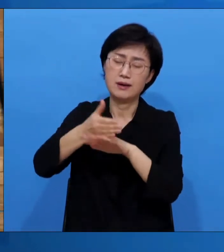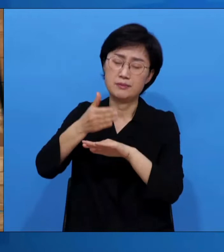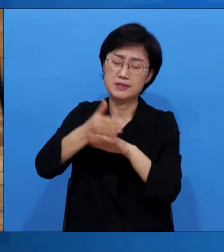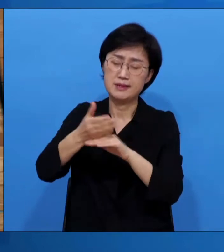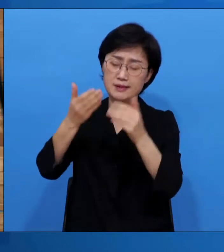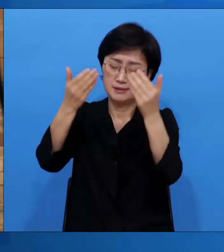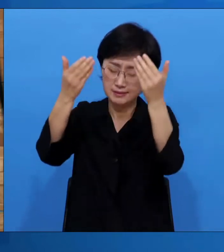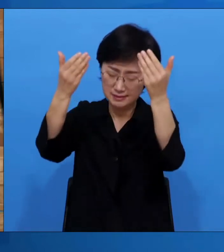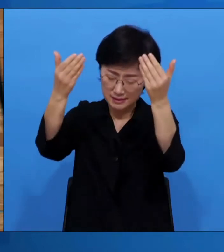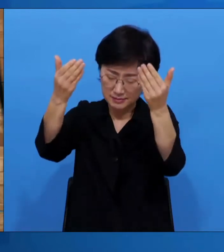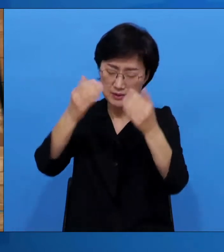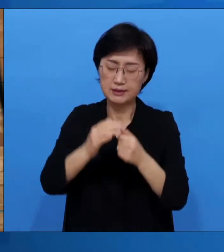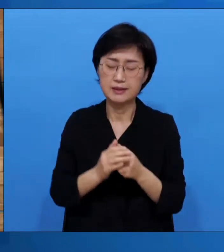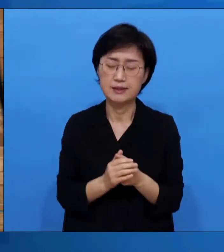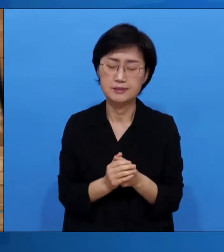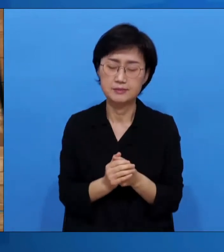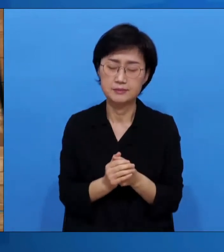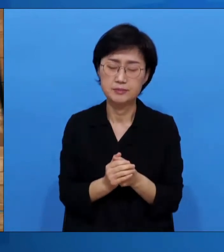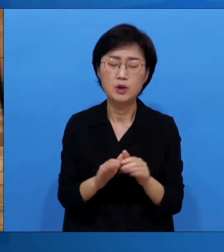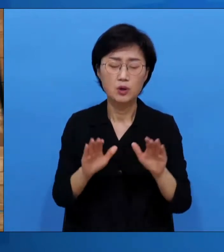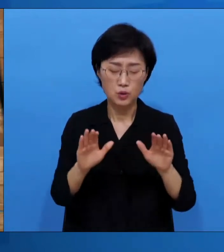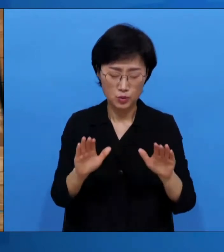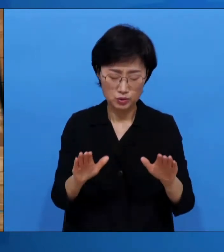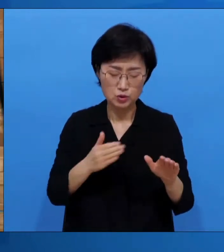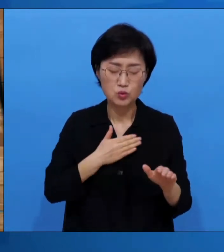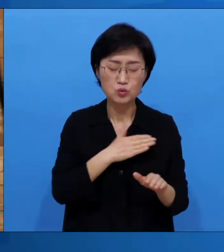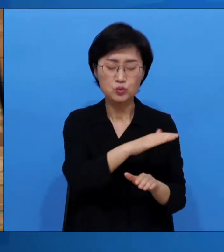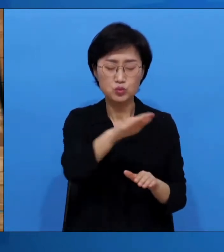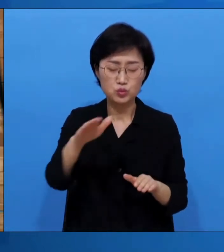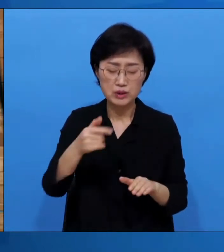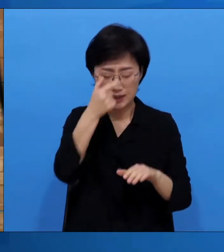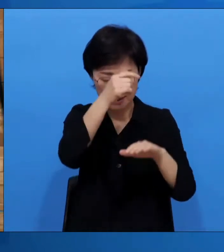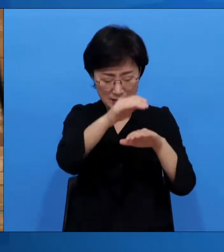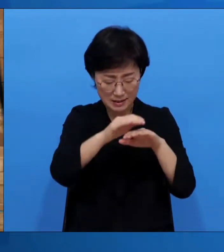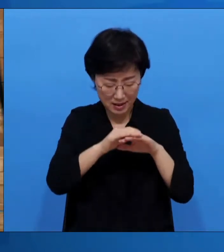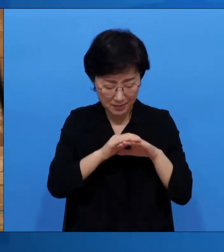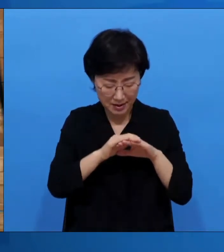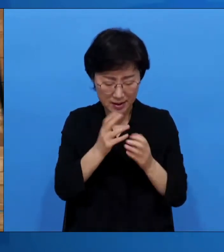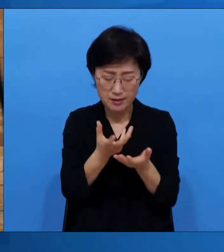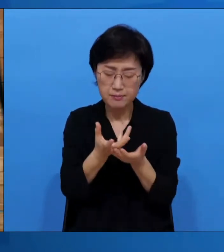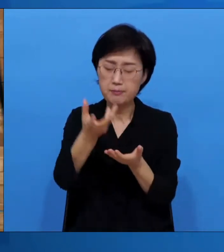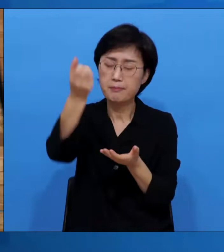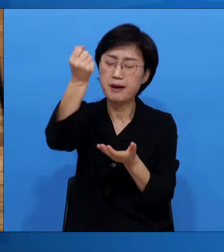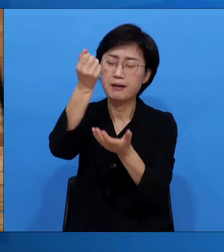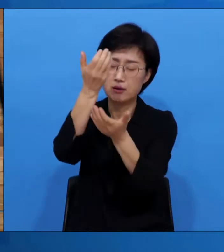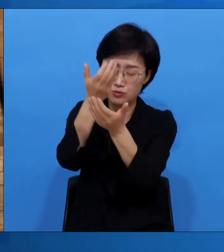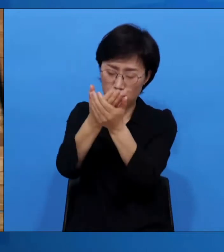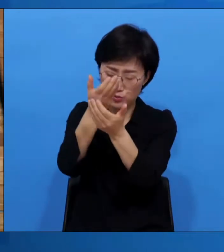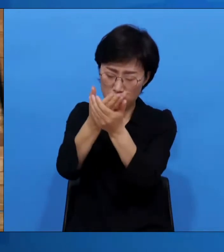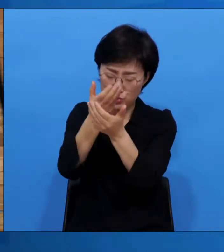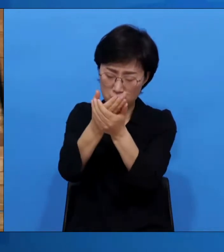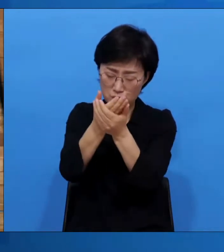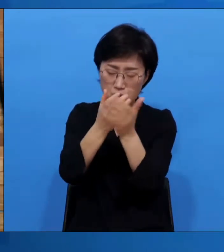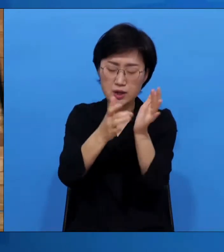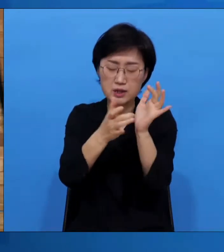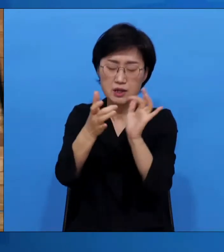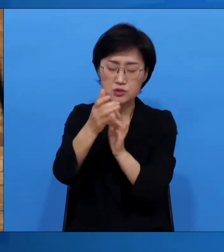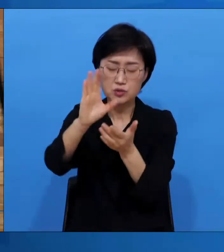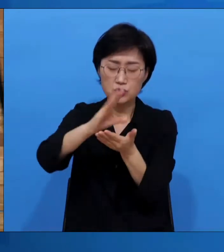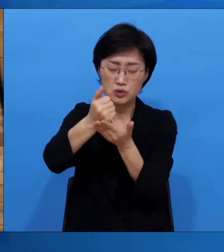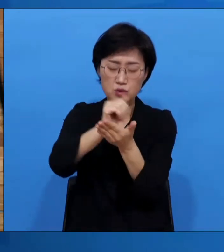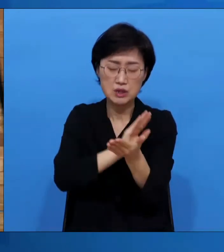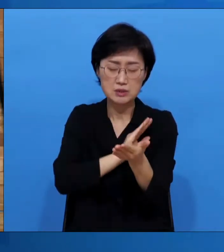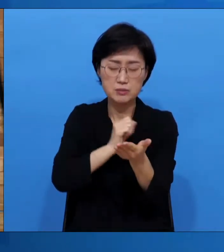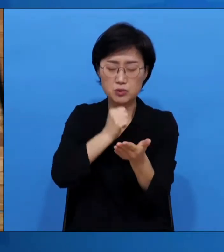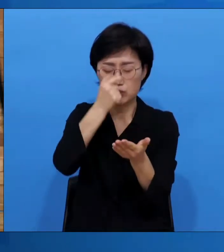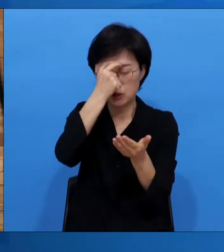working upon us through the blessing of the throne. 오늘 우리의 예배를 받아 주옵소서. May you receive our worship today. 예수 그리스도 이름으로 기도합니다.